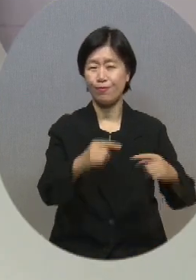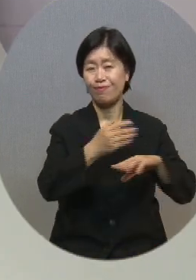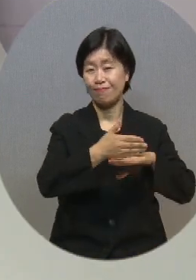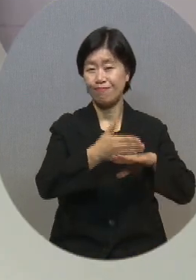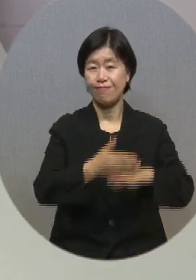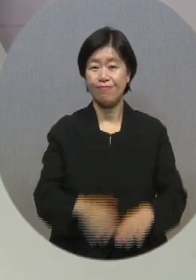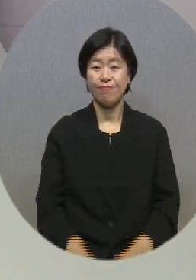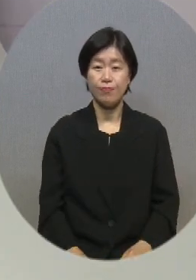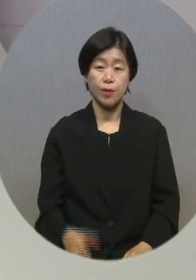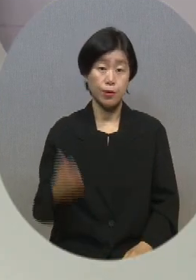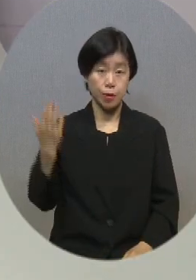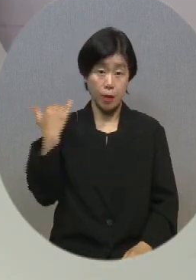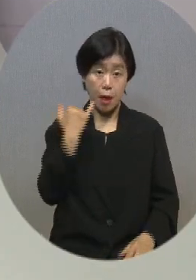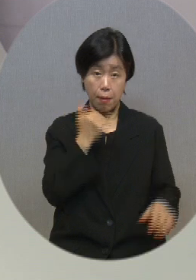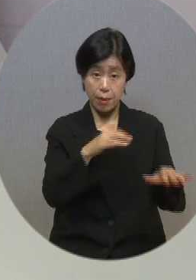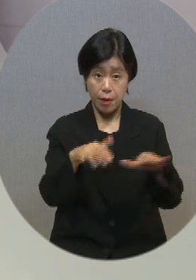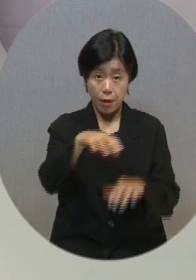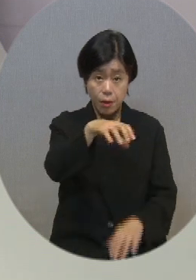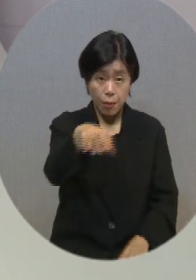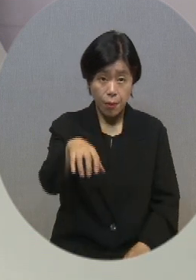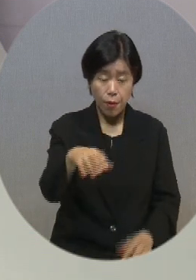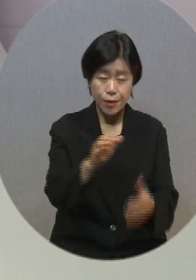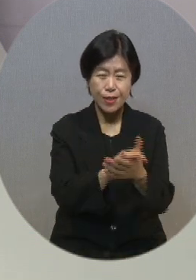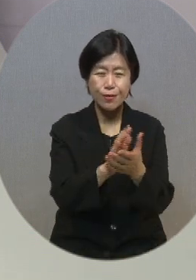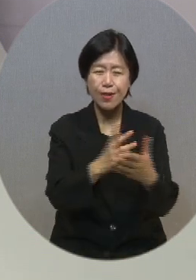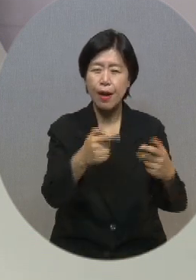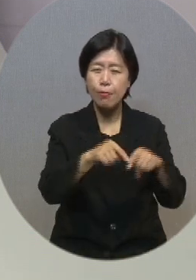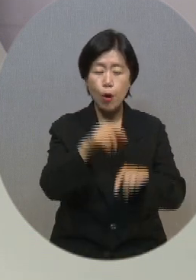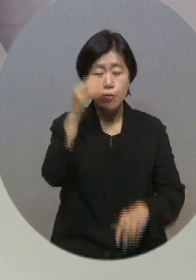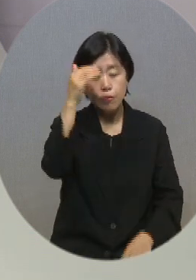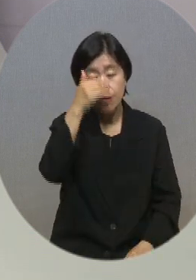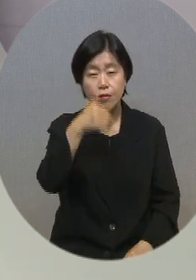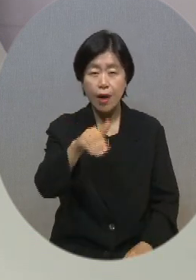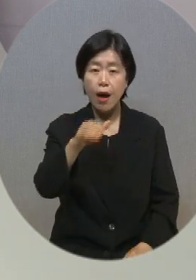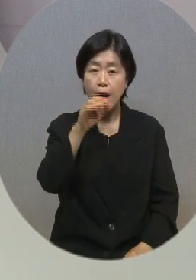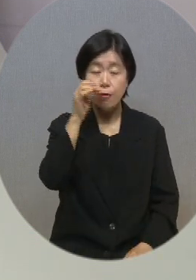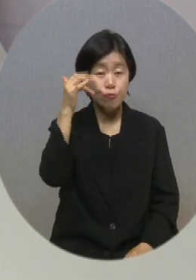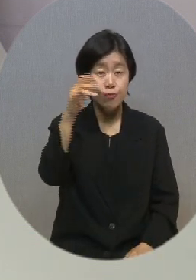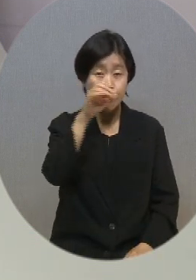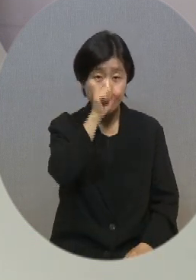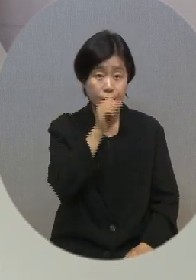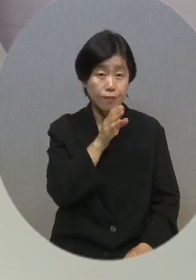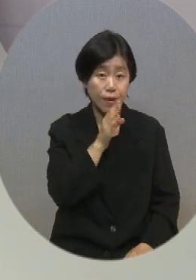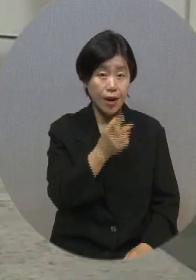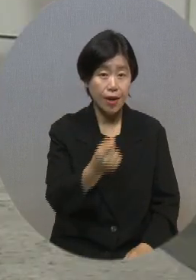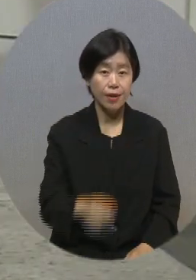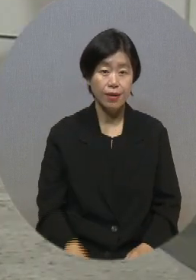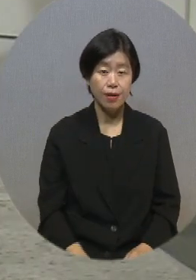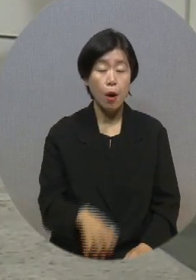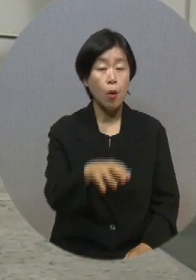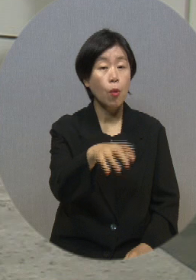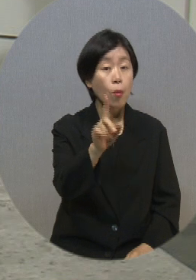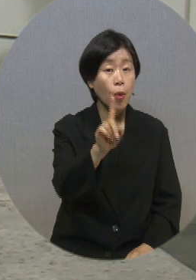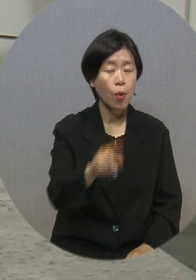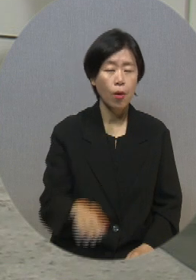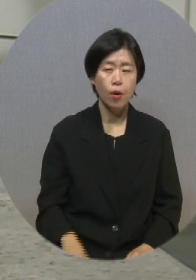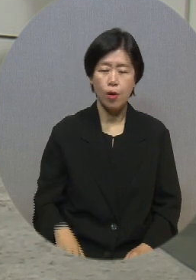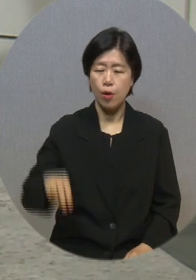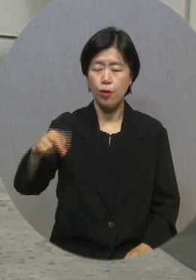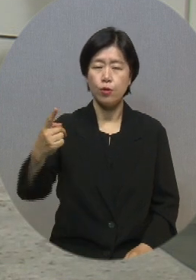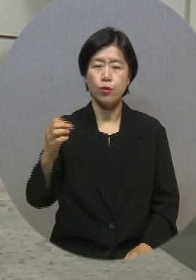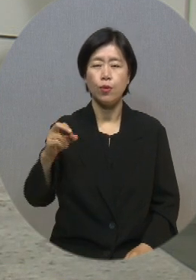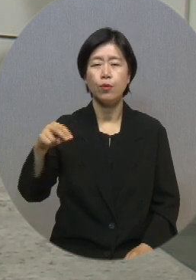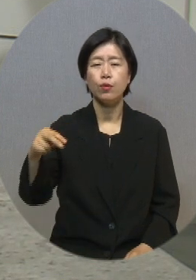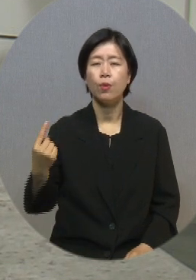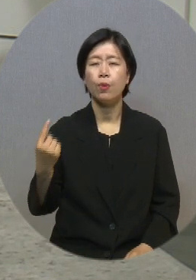예, 최근에 바닷가에서 친구들과 또 좋은 추억을 쌓았다고 들었어요. 근데 네네. 어디를 가셔서 무슨 일이 있었나요? 네, 송도 해수욕장 가가지고,